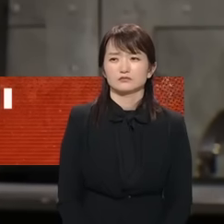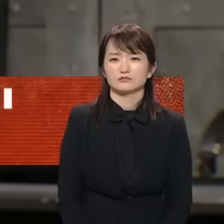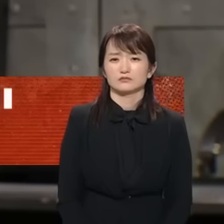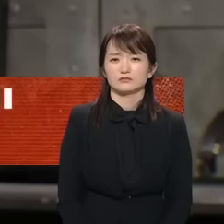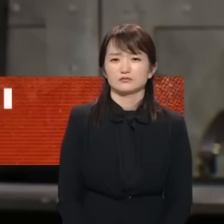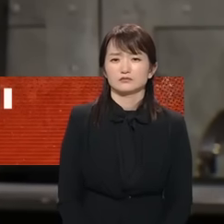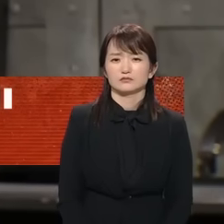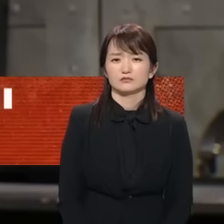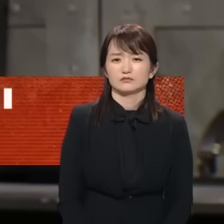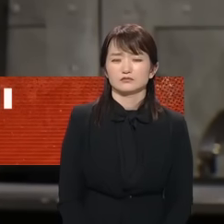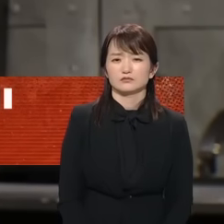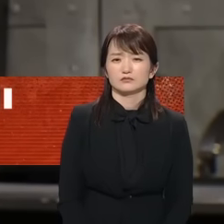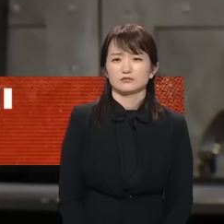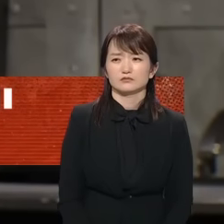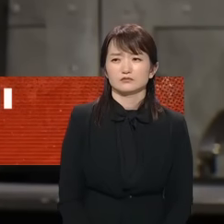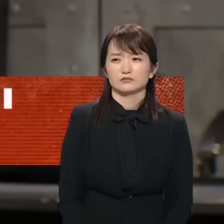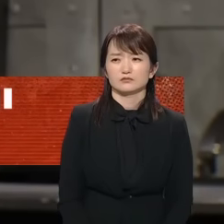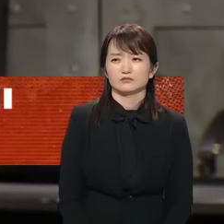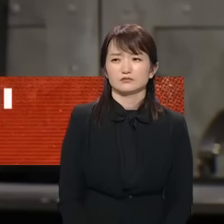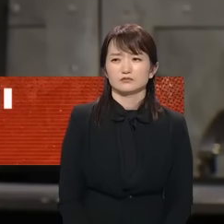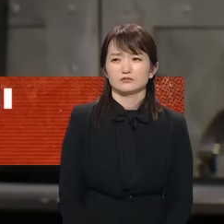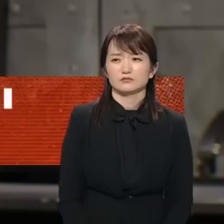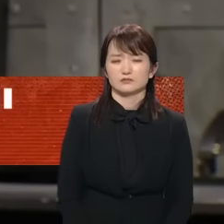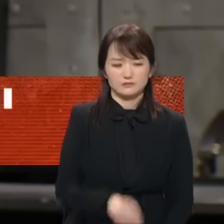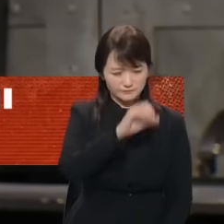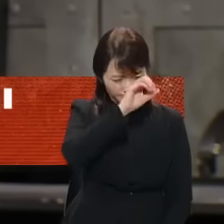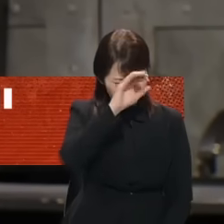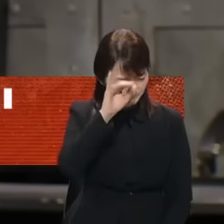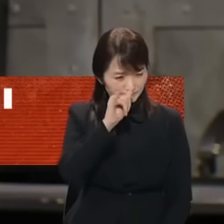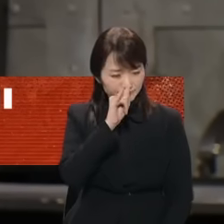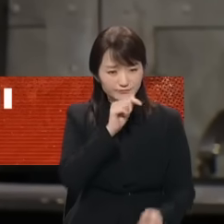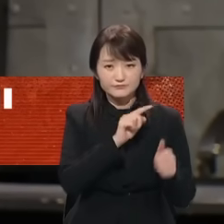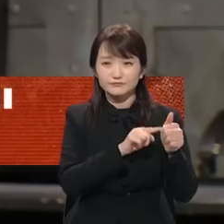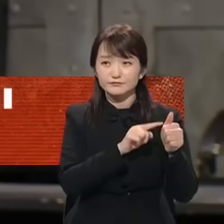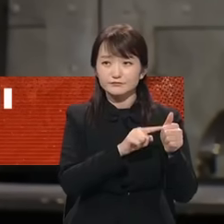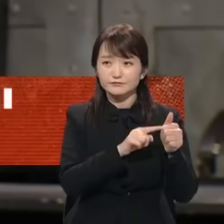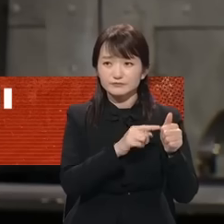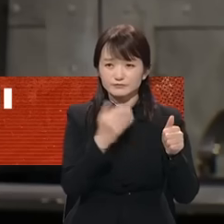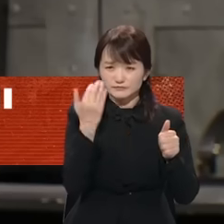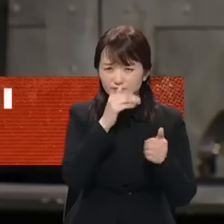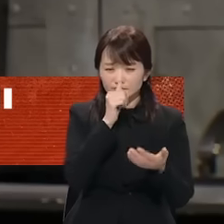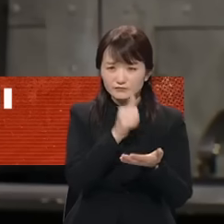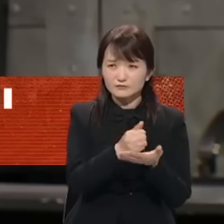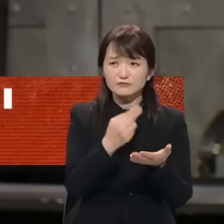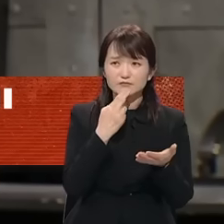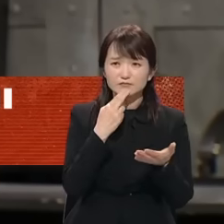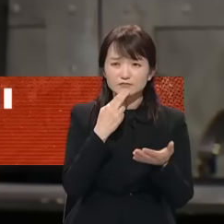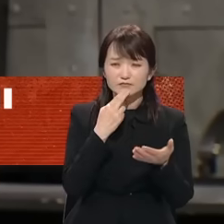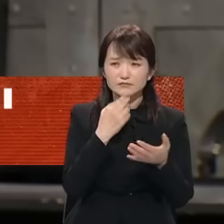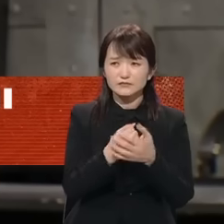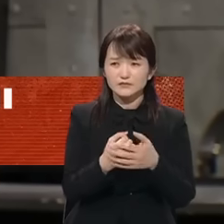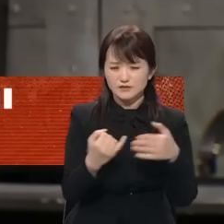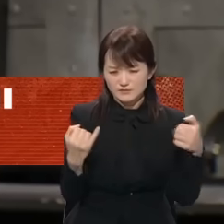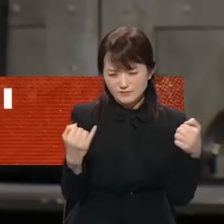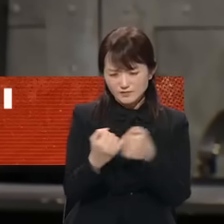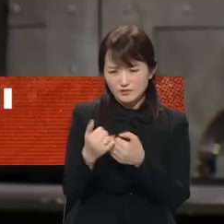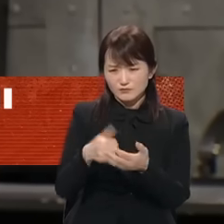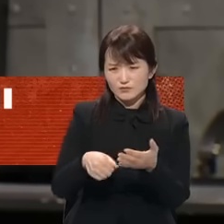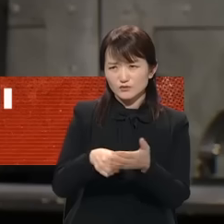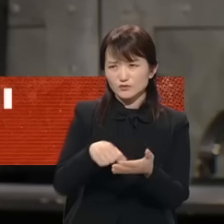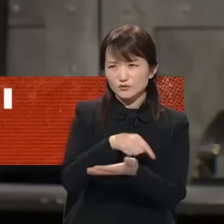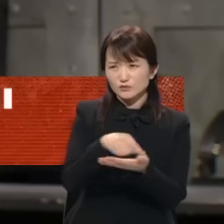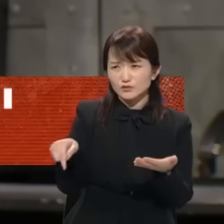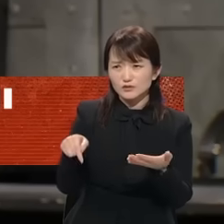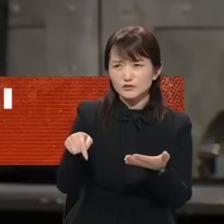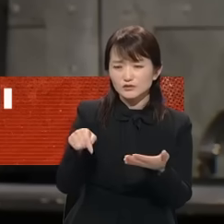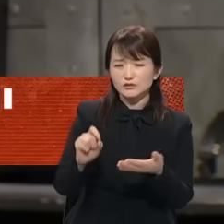것 때문으로 추측이 되는게 정과가 꽤 있었는데이 성범죄는 없었는데 뭐 폭행이라는 재물 기라가 대부분